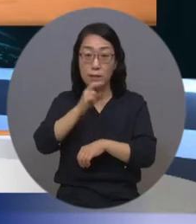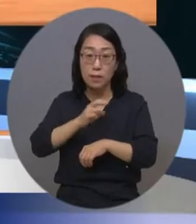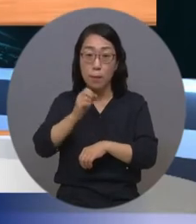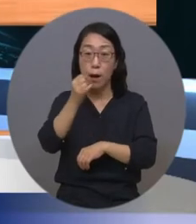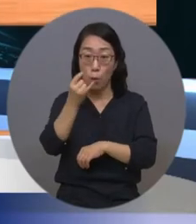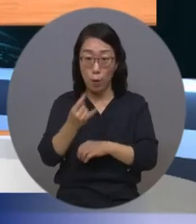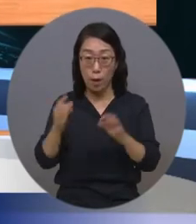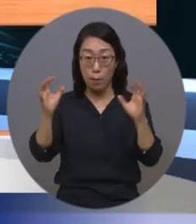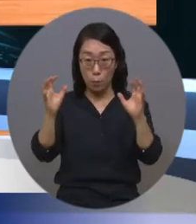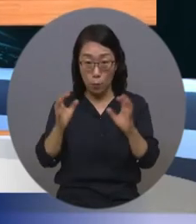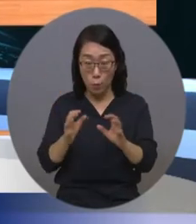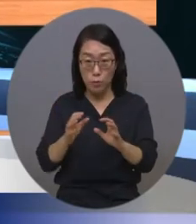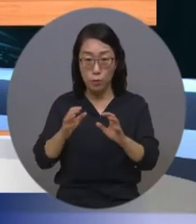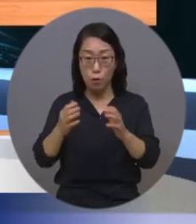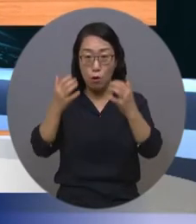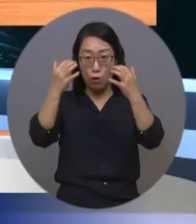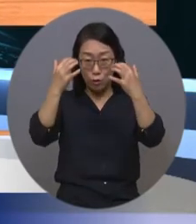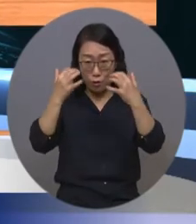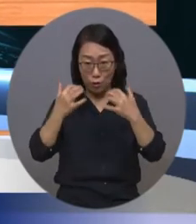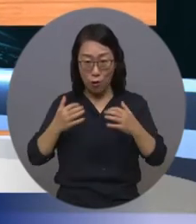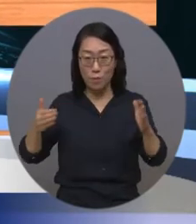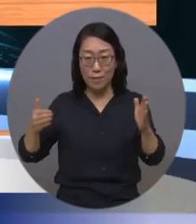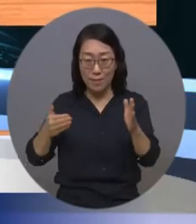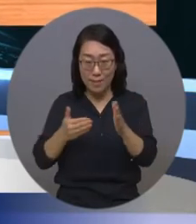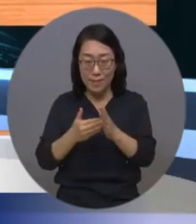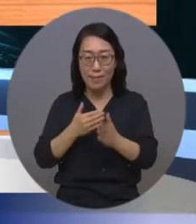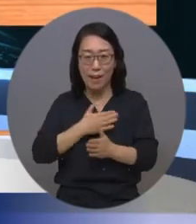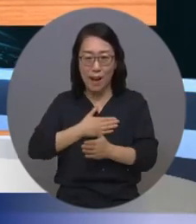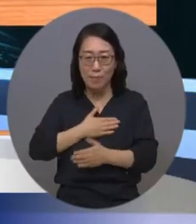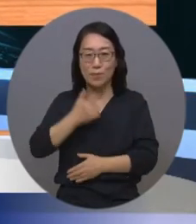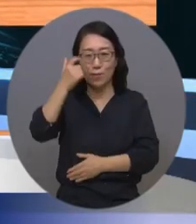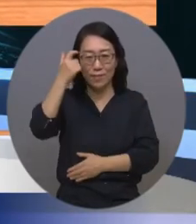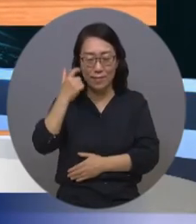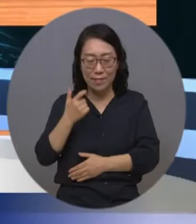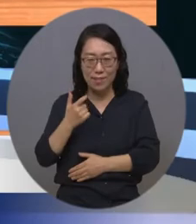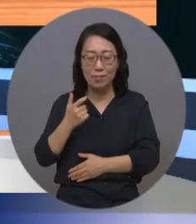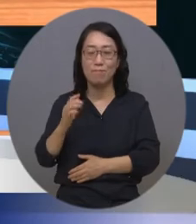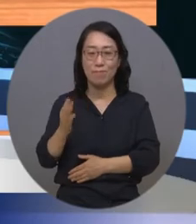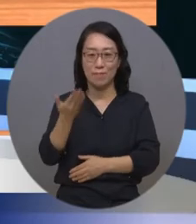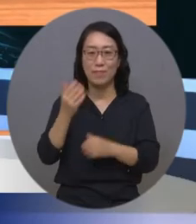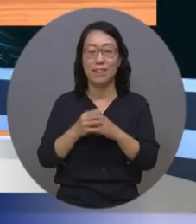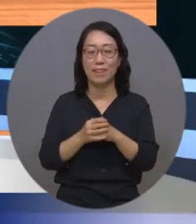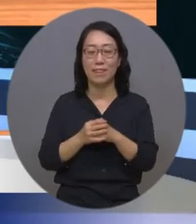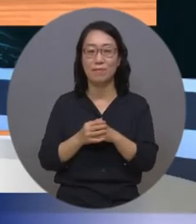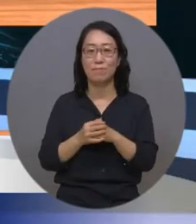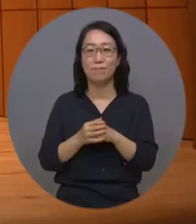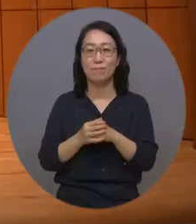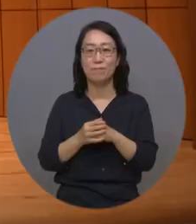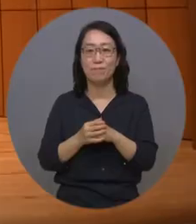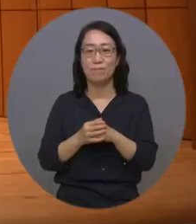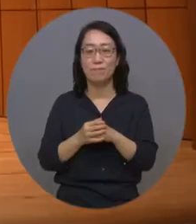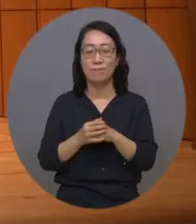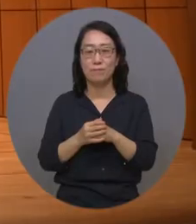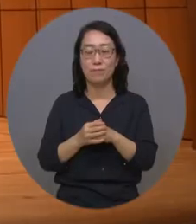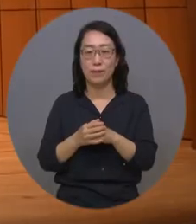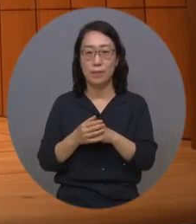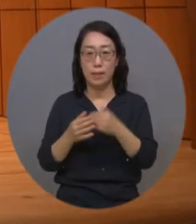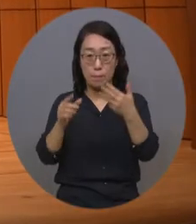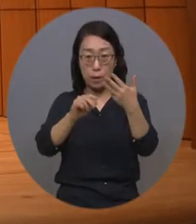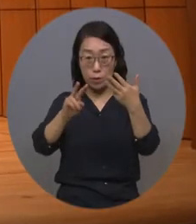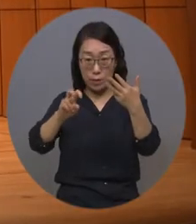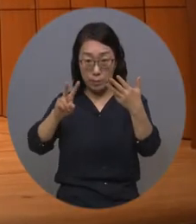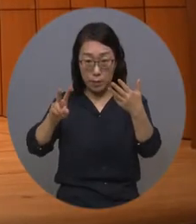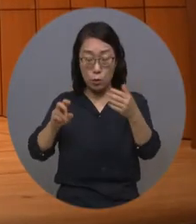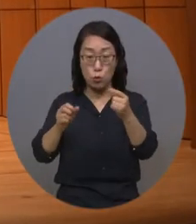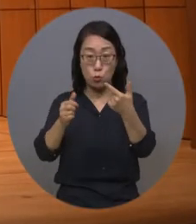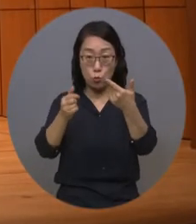열려 여름의 끝자락을 아름답게 물들였습니다. 보도에 조은빈 기자입니다. 지난 22일